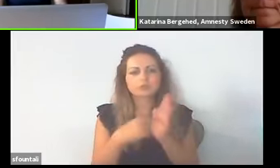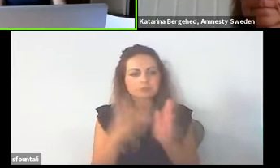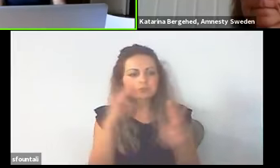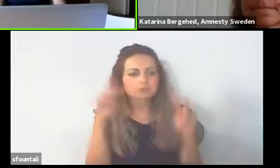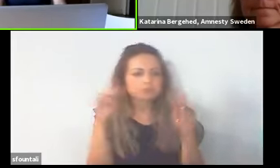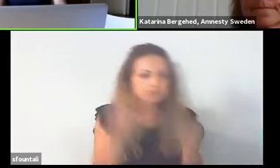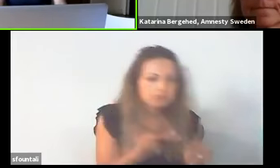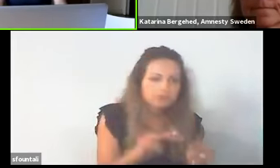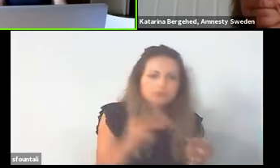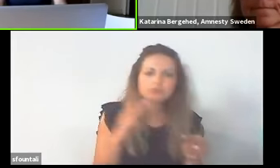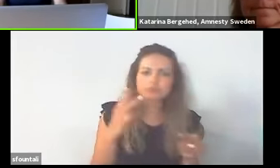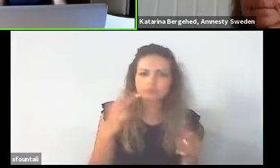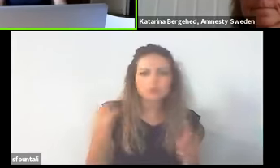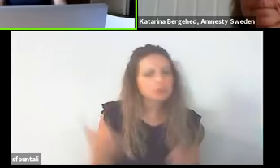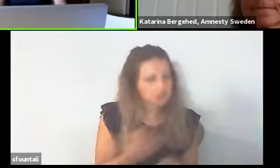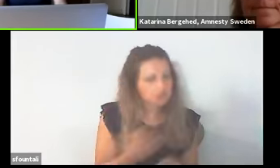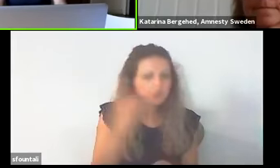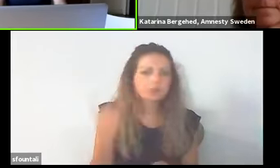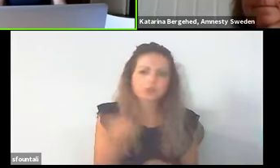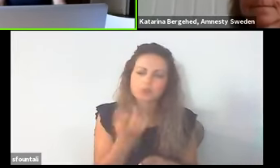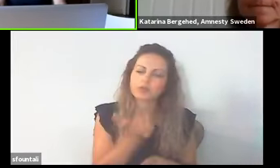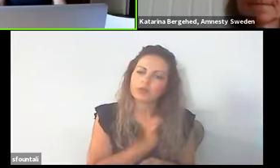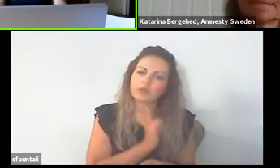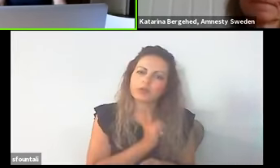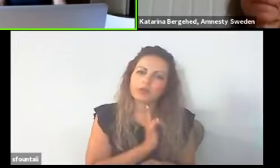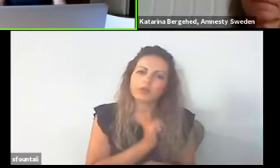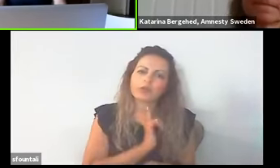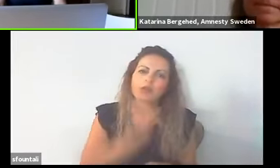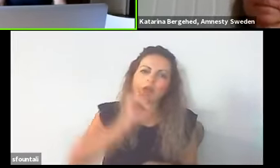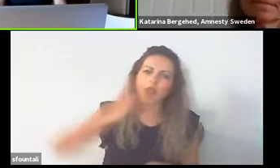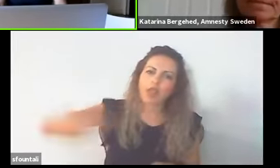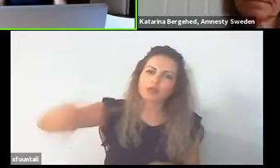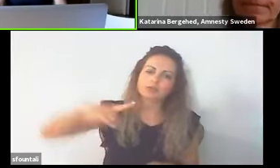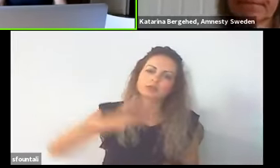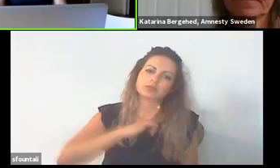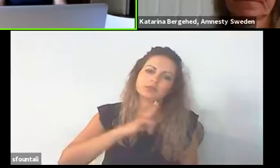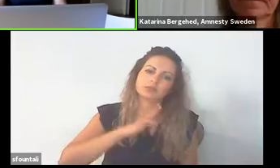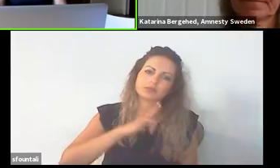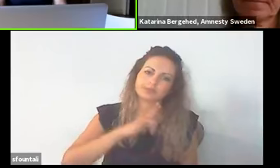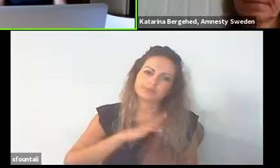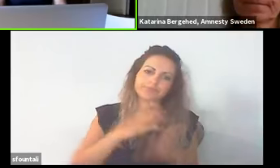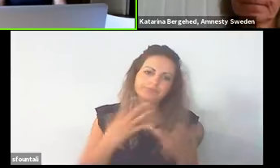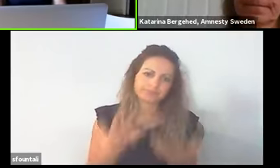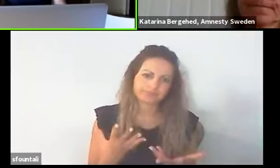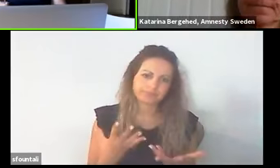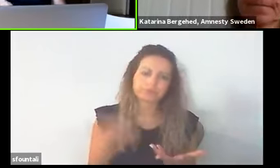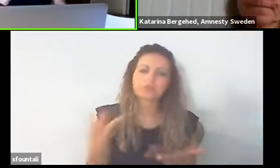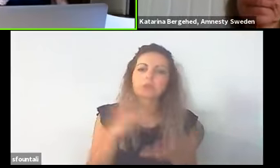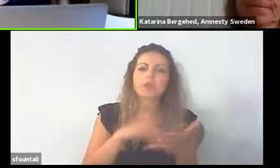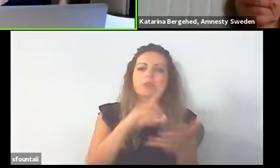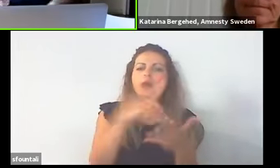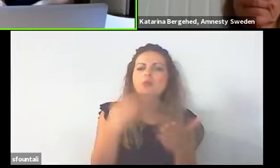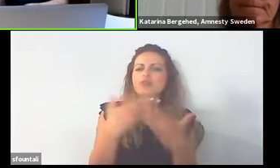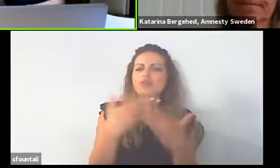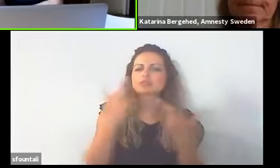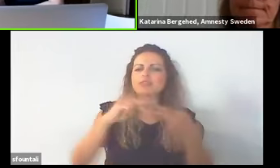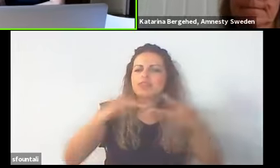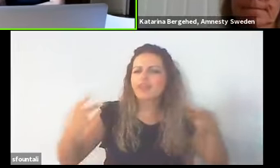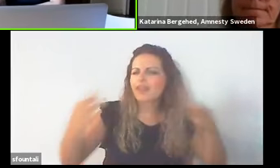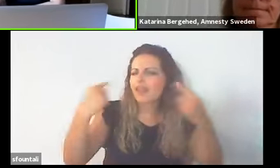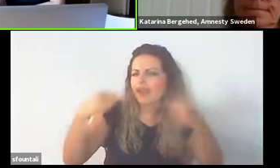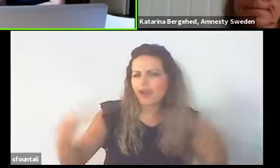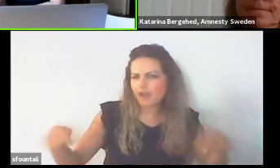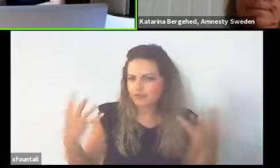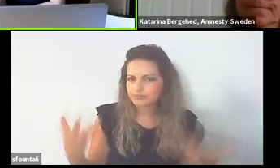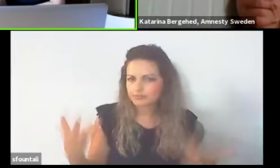DNA, που φυσικά δεν είναι αναγκαίες σε όλες τις περιπτώσεις, αλλά σε κάποιες είναι. γι' αυτό το